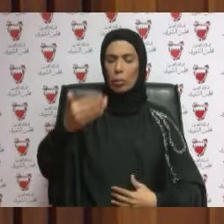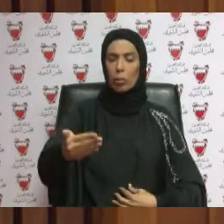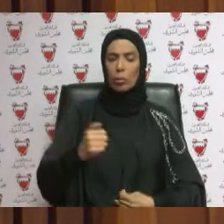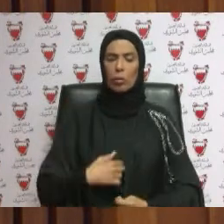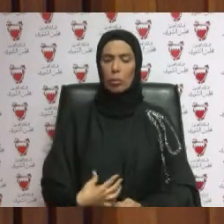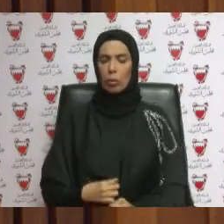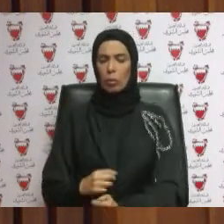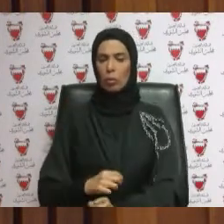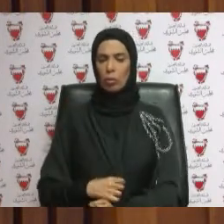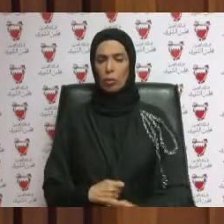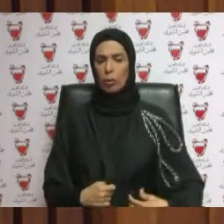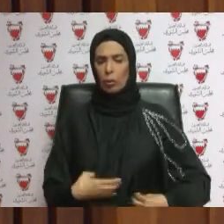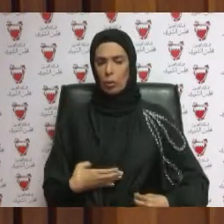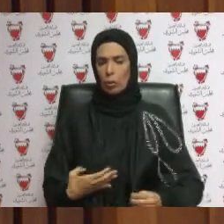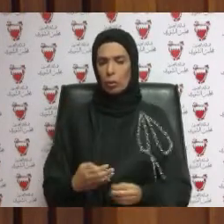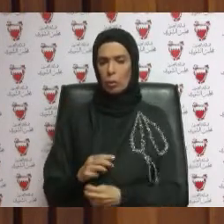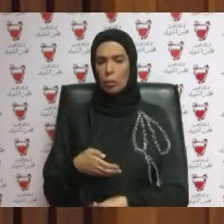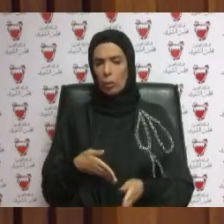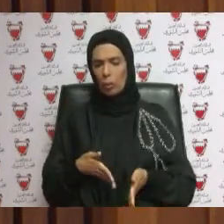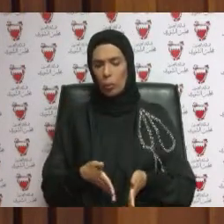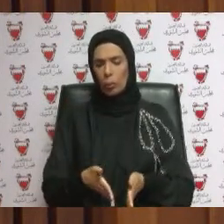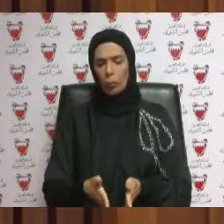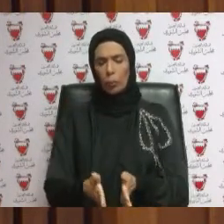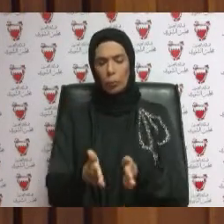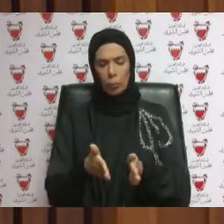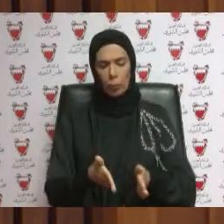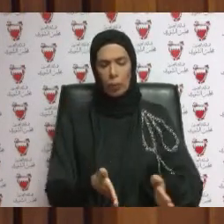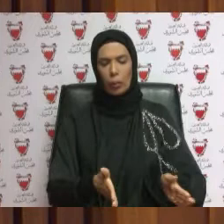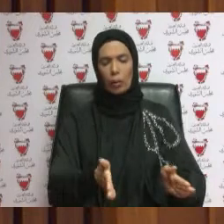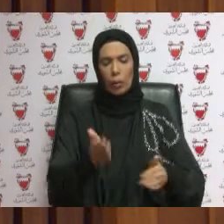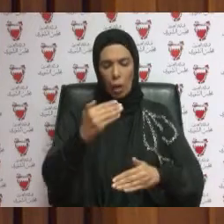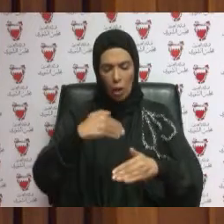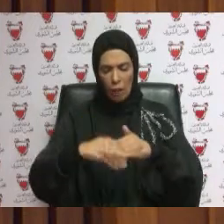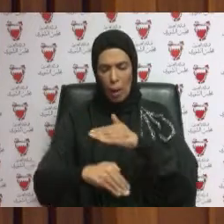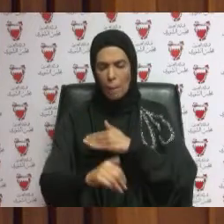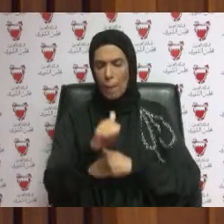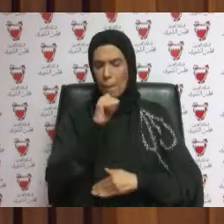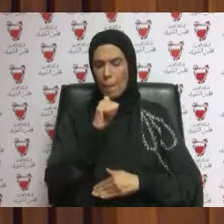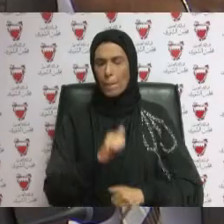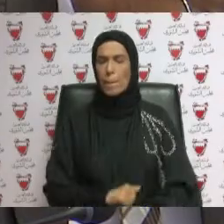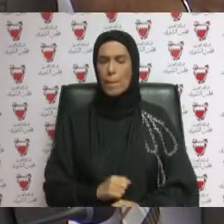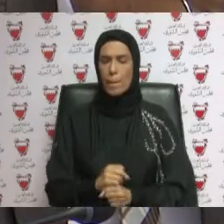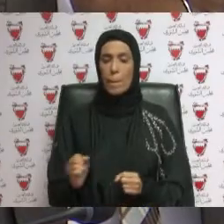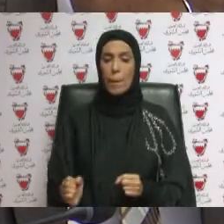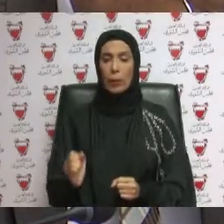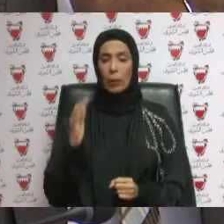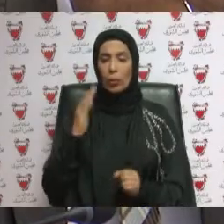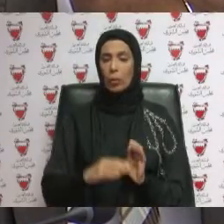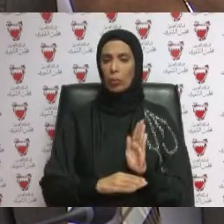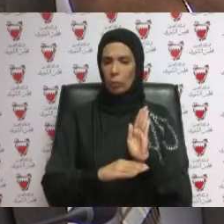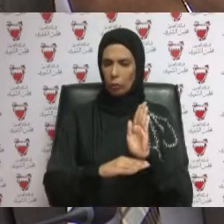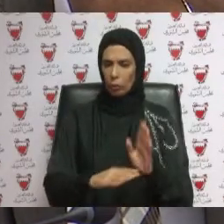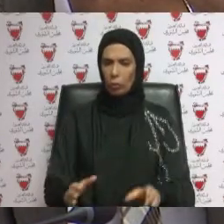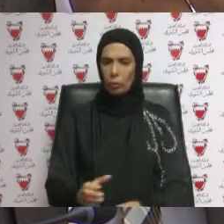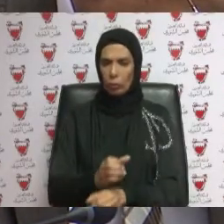ومجال للممرات المائية في الأراضي المغمورة بالمياه. ثانياً، إن مشروع القانون المعروض يحقق الحفاظ